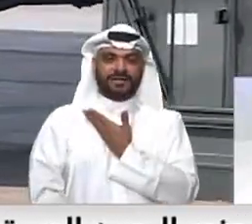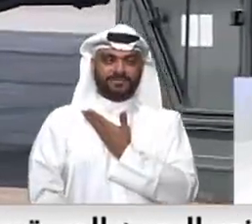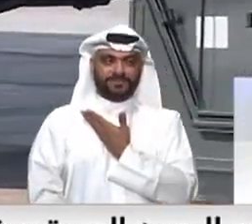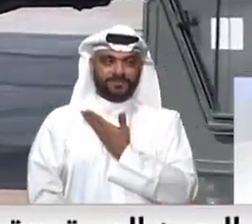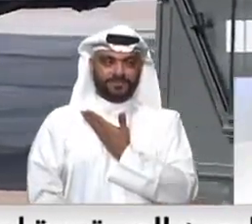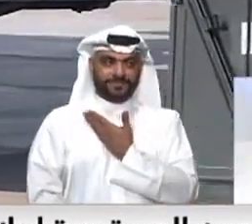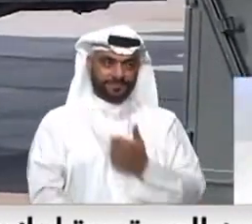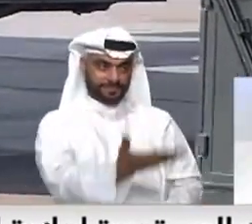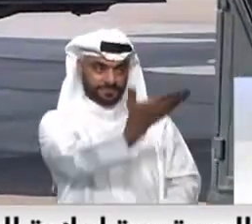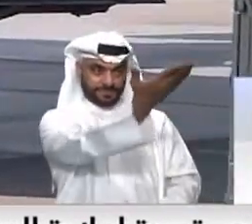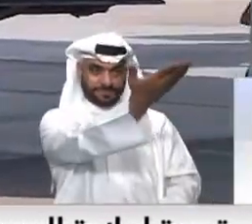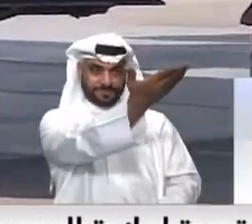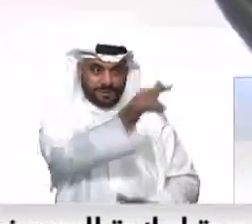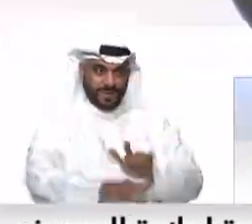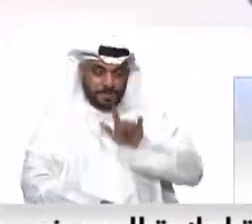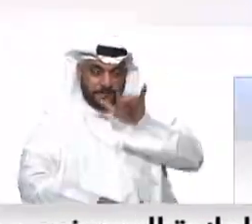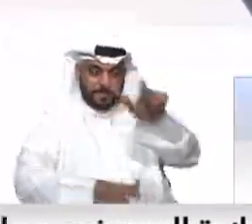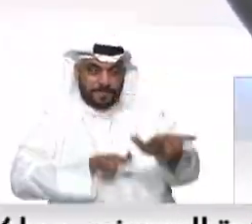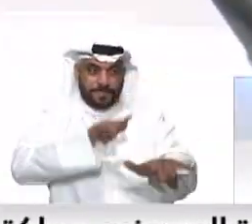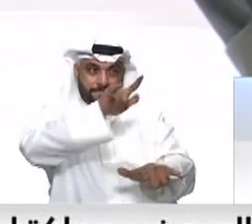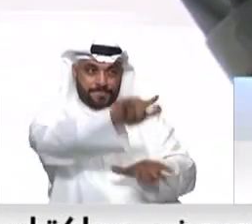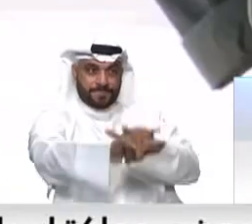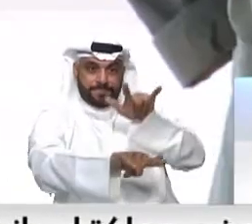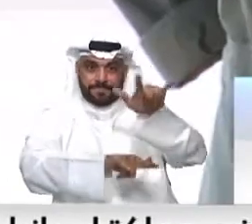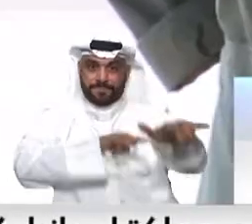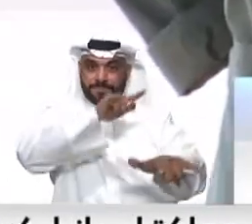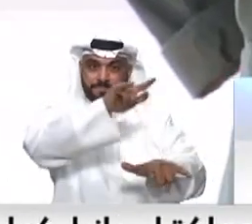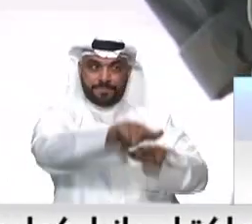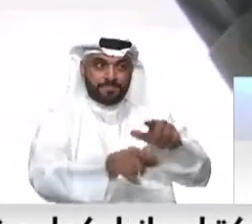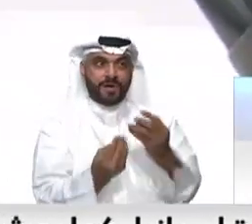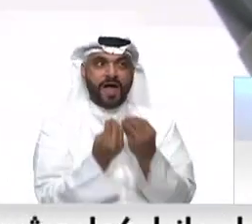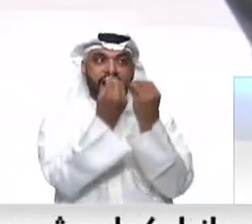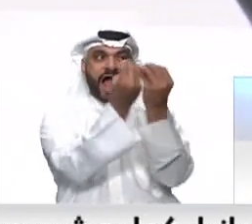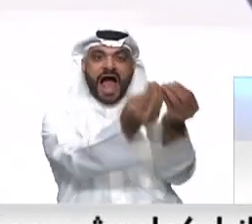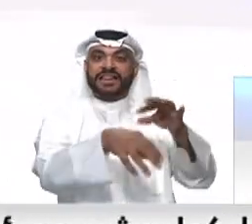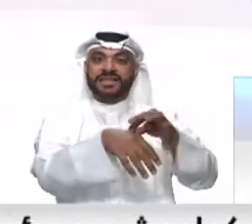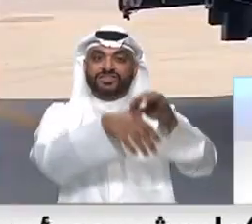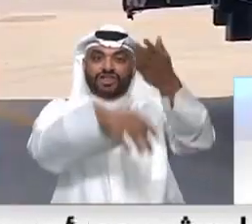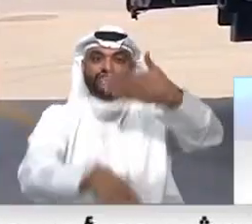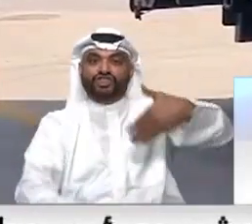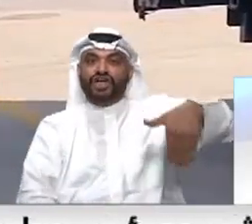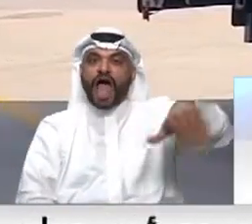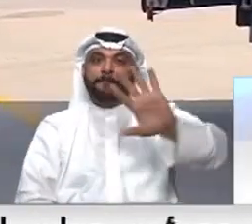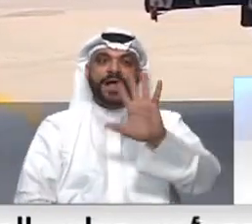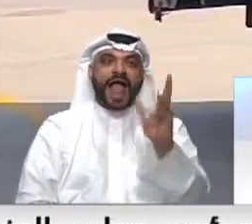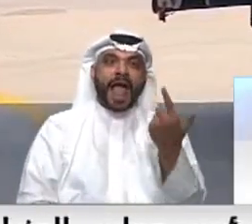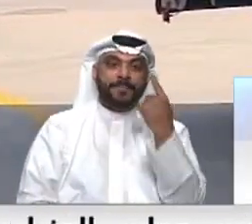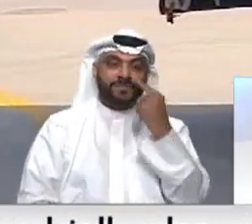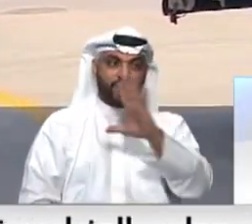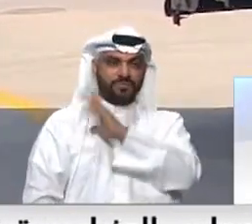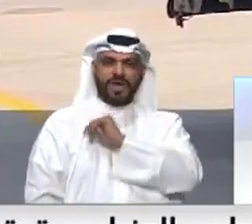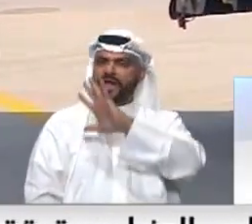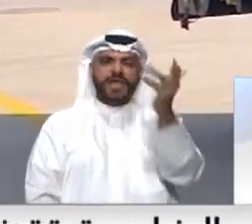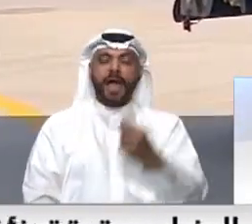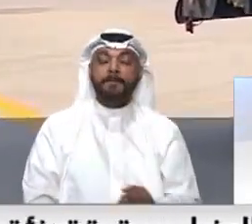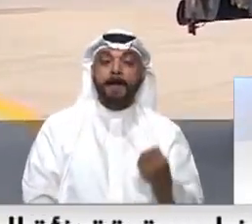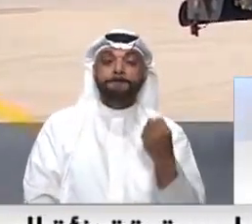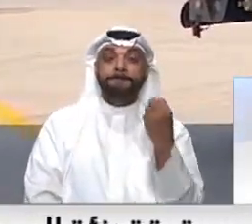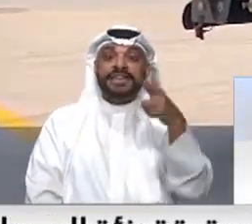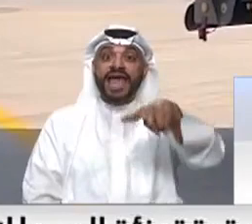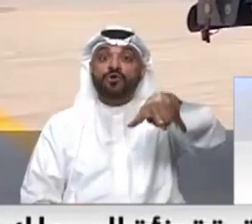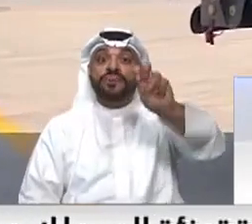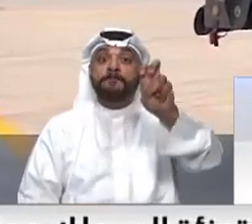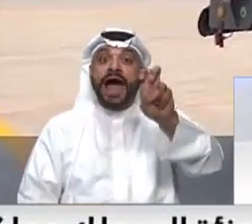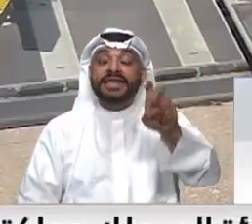وصول الطائرة 10 من المساعدات المقدمة إلى الشعب الفلسطيني تكون قد بلغت حتى الآن 280 طنا من